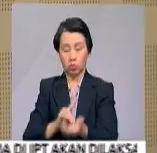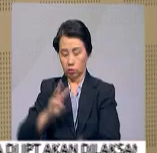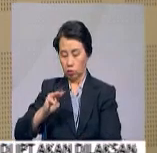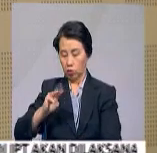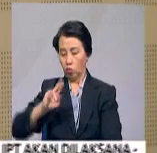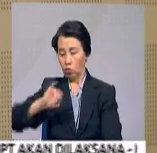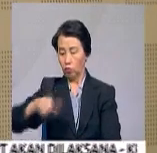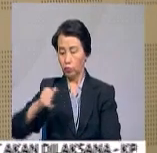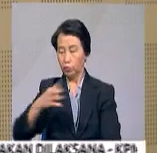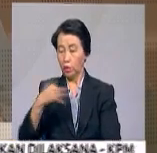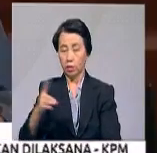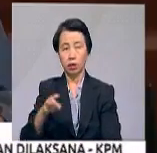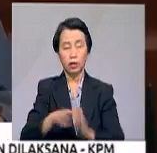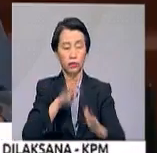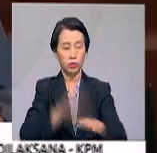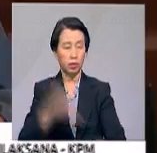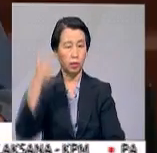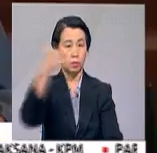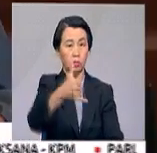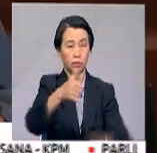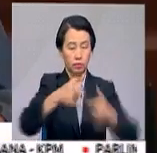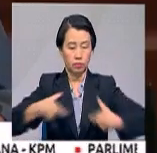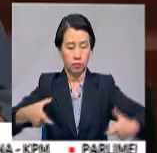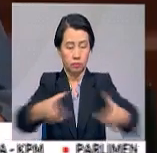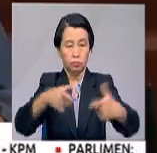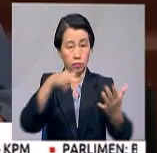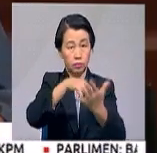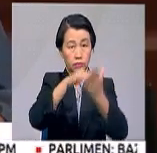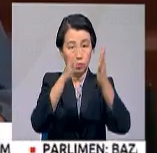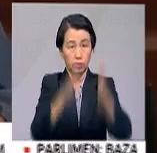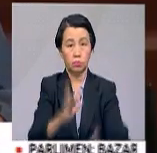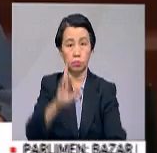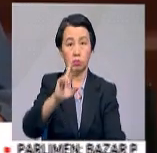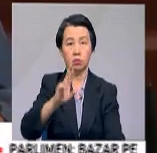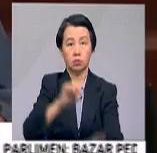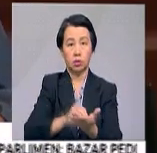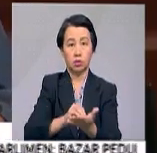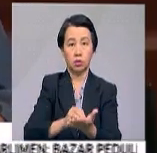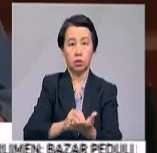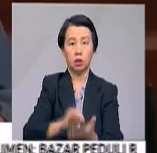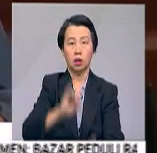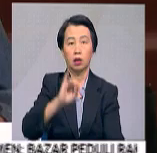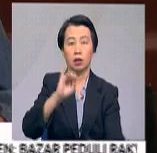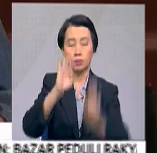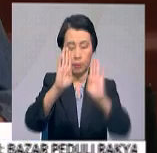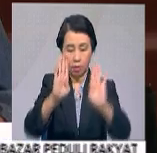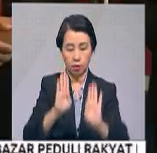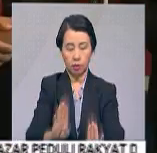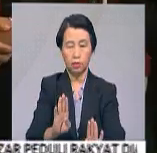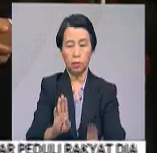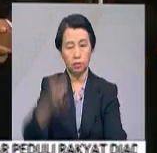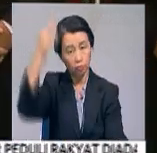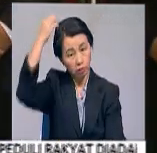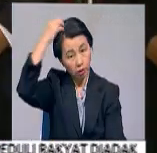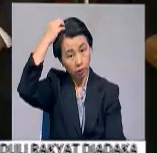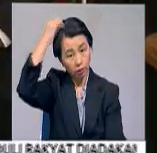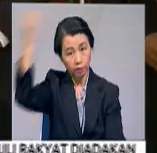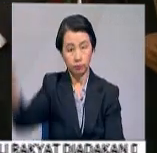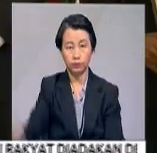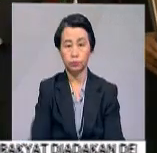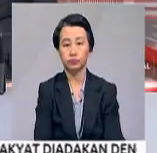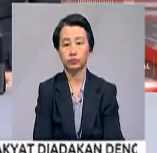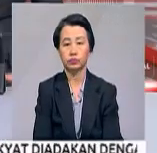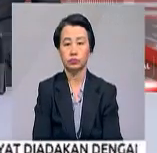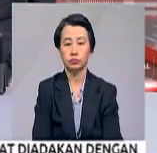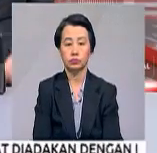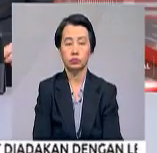Mujahid menyatakan perkara itu ketika menghadiri persidangan mahasiswa Rahmah di Institut Latihan Islam Malaysia Bangi, Selangor.